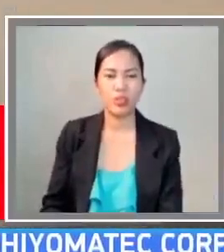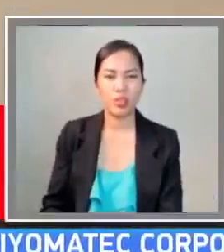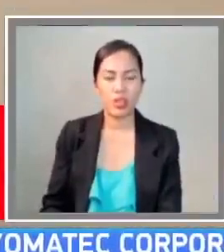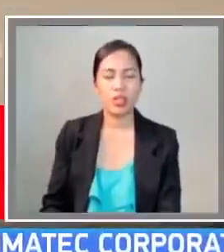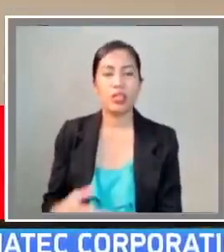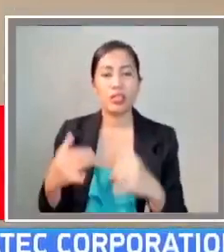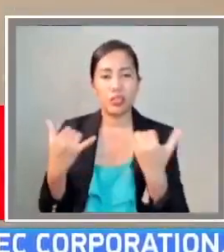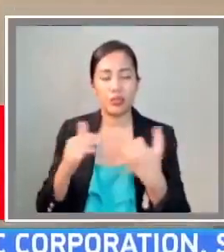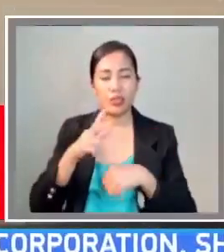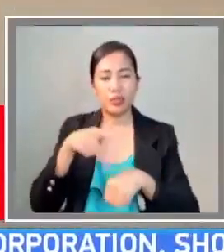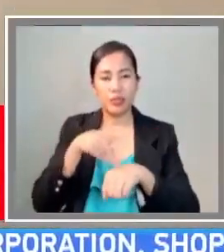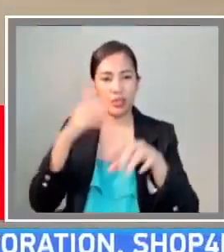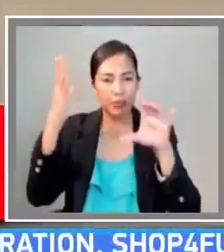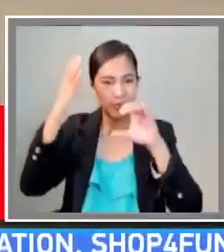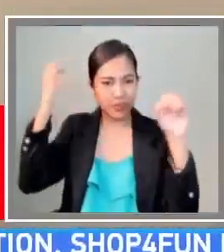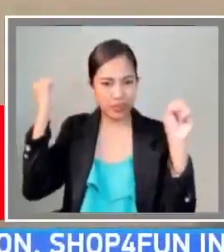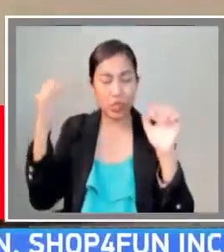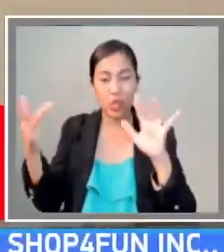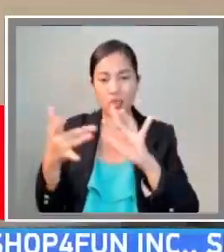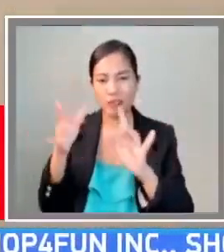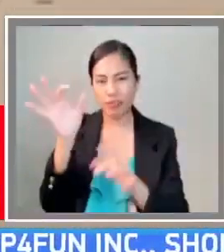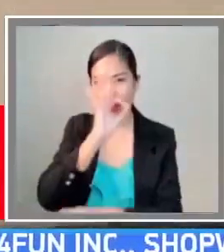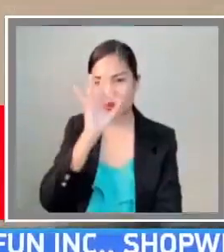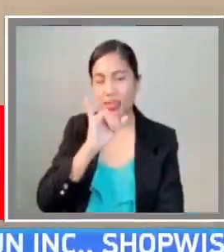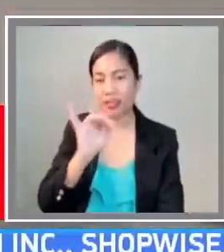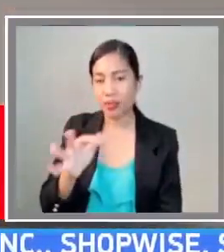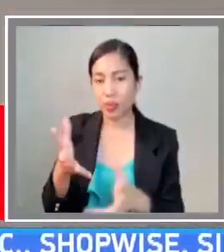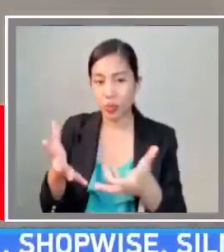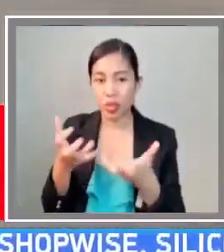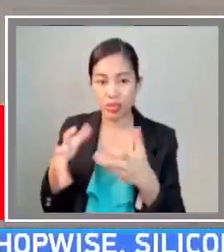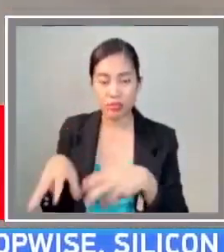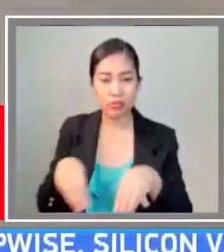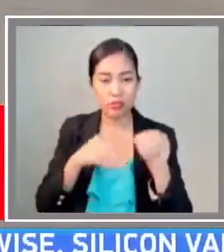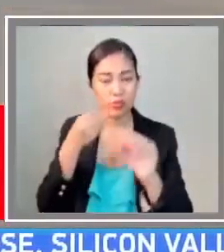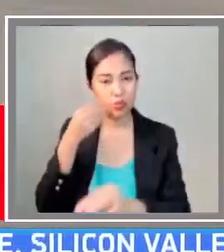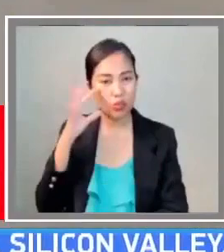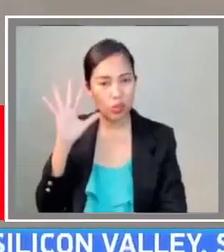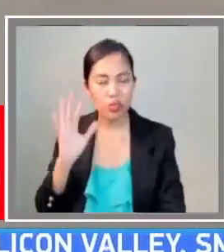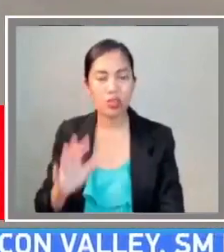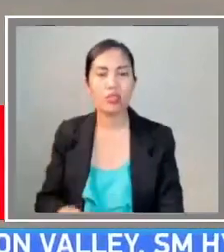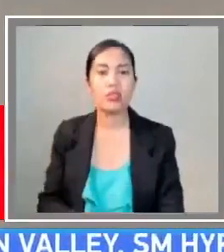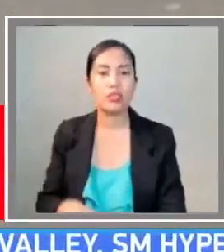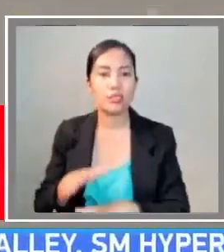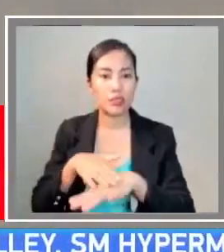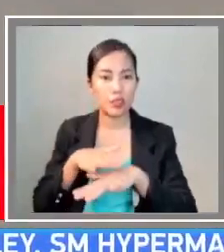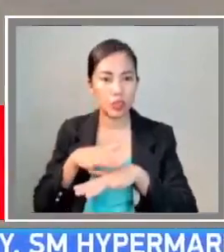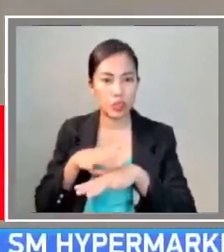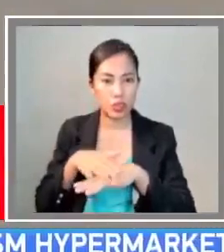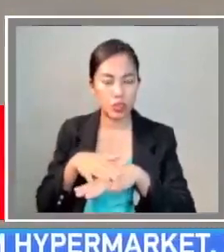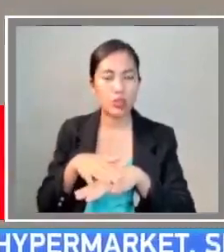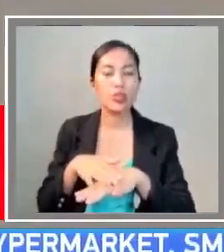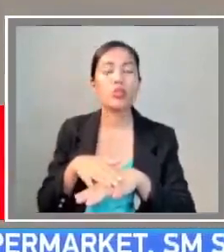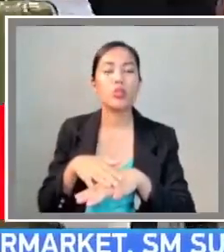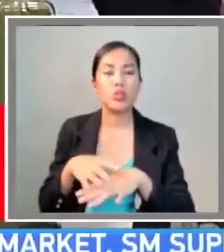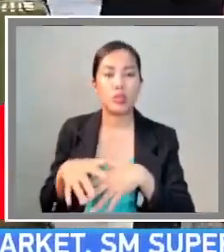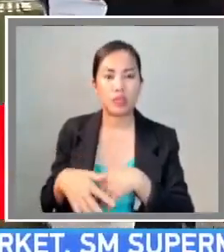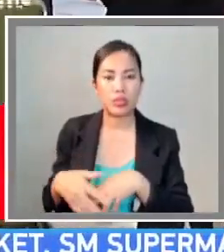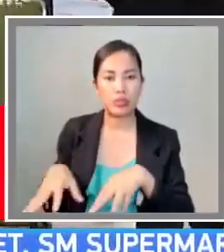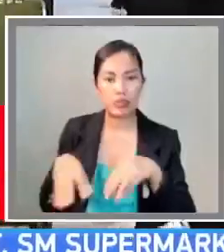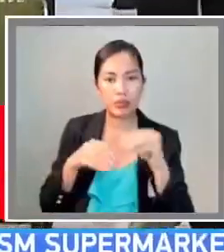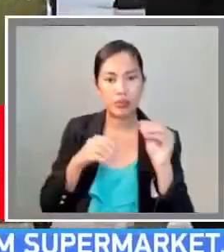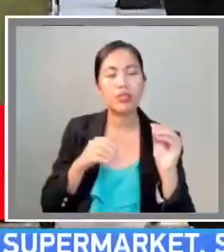Pilipinas sa kanila. Sakali mang gusto ng umuwi, pinapayuhan sila na mag-exit sa Port Sudan. Lagpas 700 Pinoy na ang